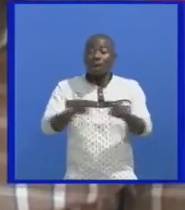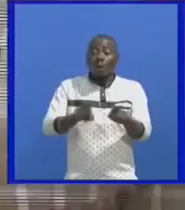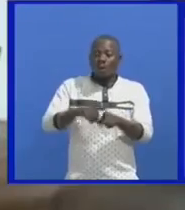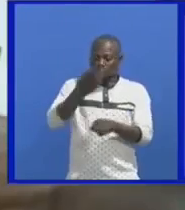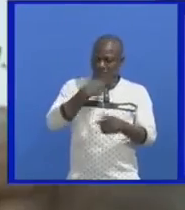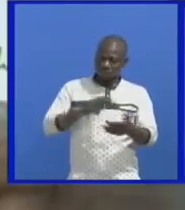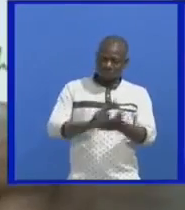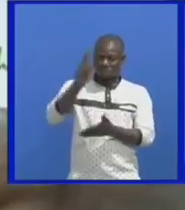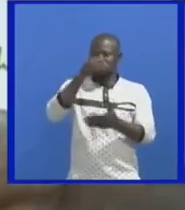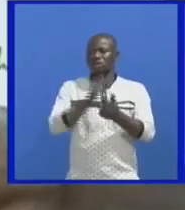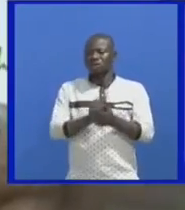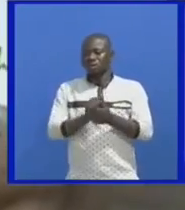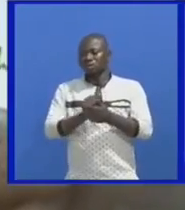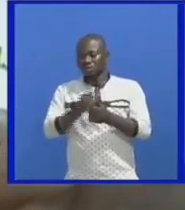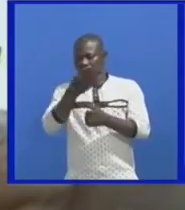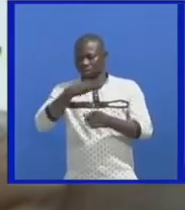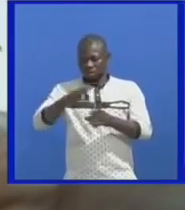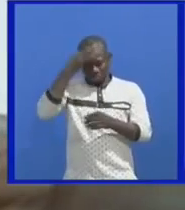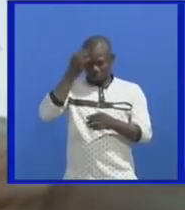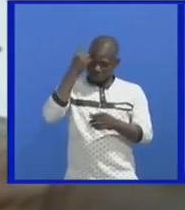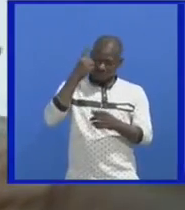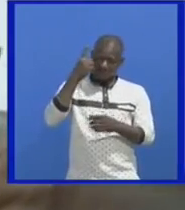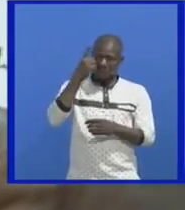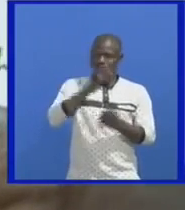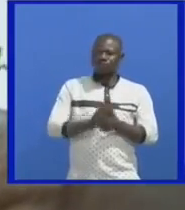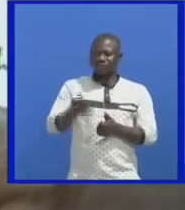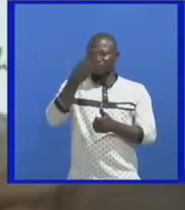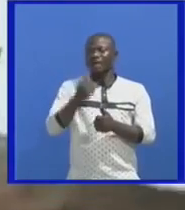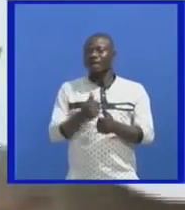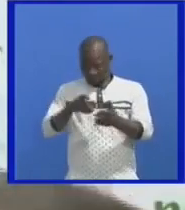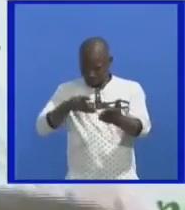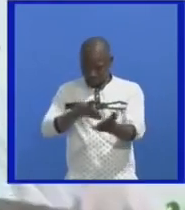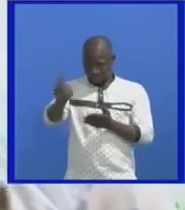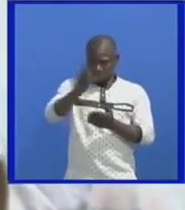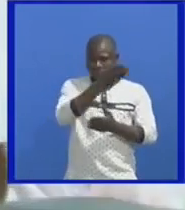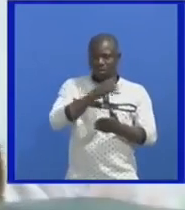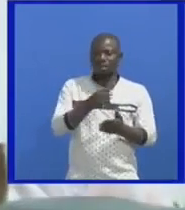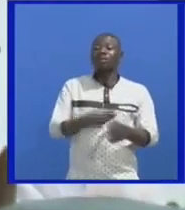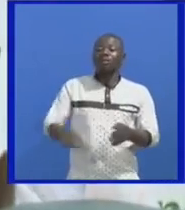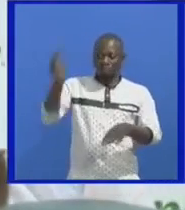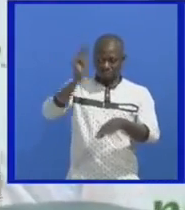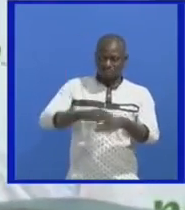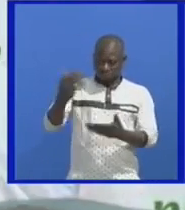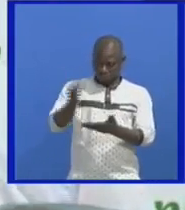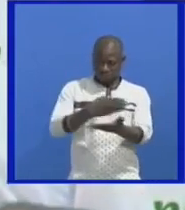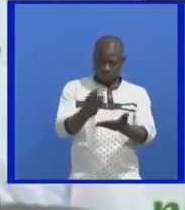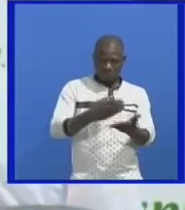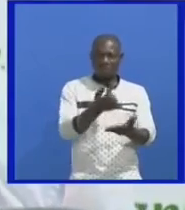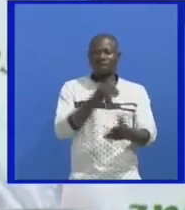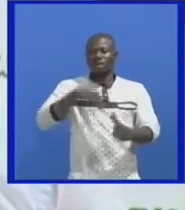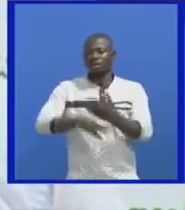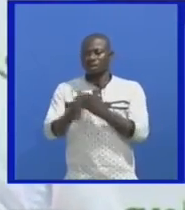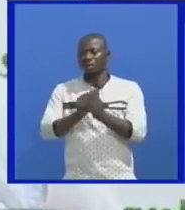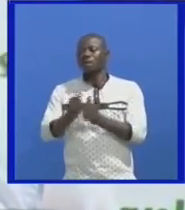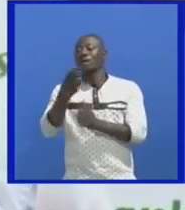de l'esprit, de comprendre la trajectoire des montants collectés au niveau donc des redevances,